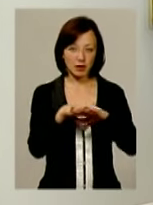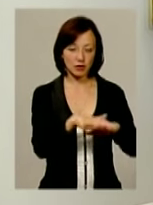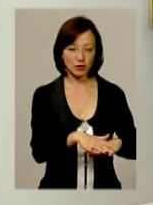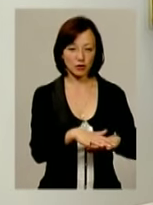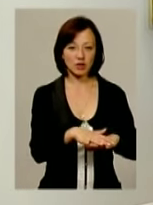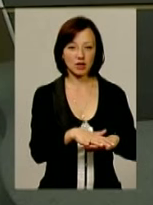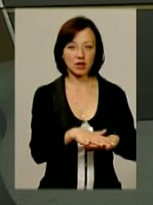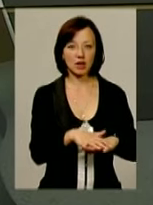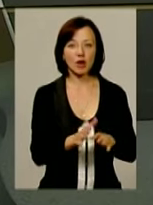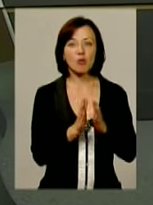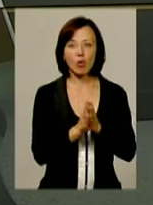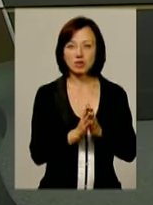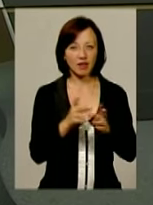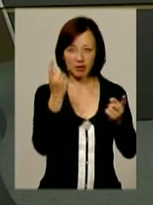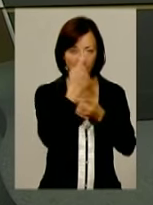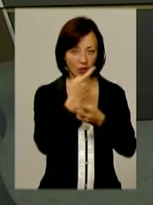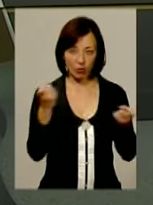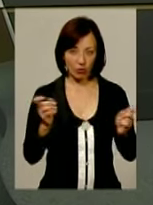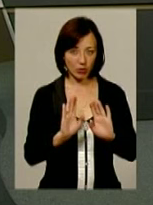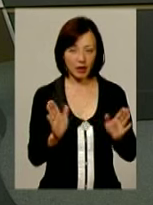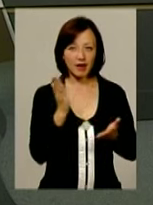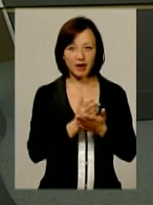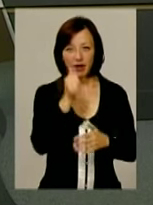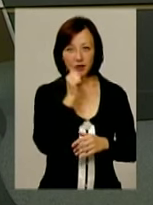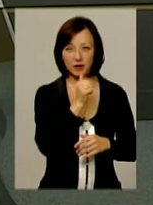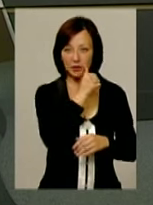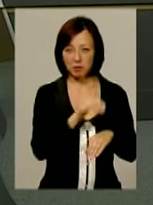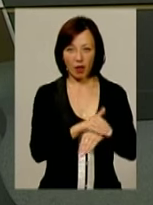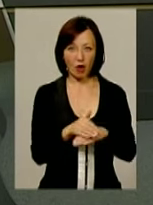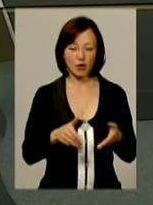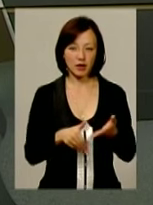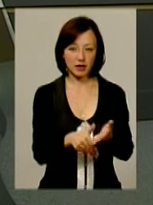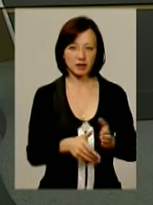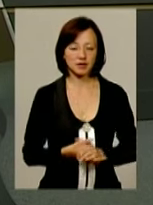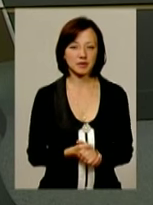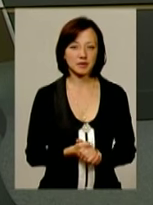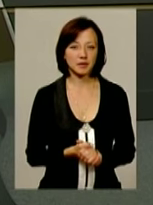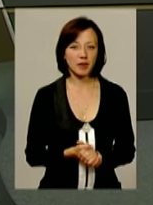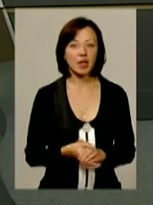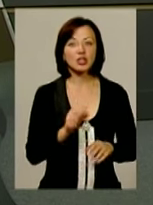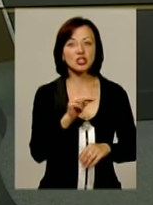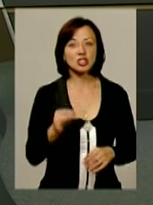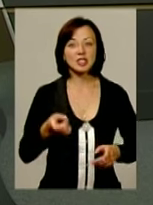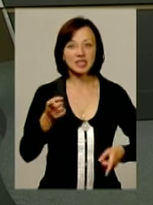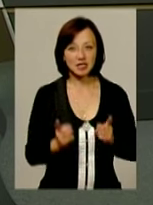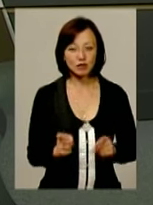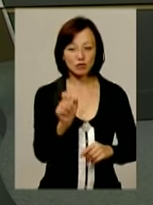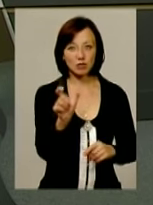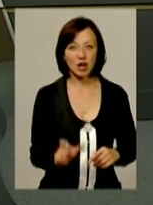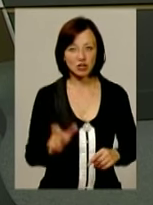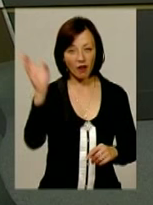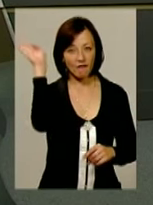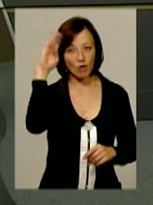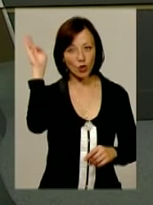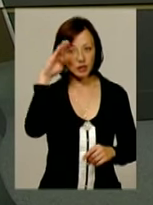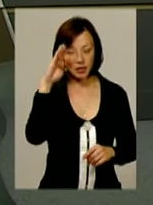навіть просять про них не говорити. Тобто є інкогніто благодійники. Тетяна, скажіть, будь ласка, щира подяка. Чи дійсно от пляшка води, чи,